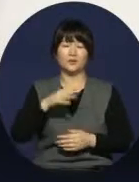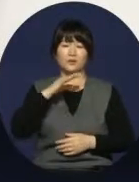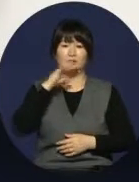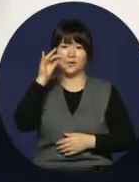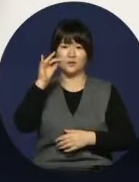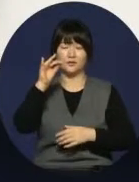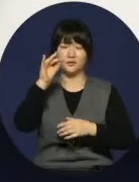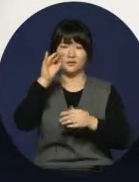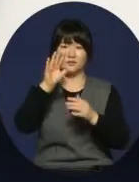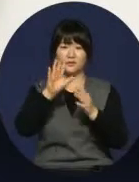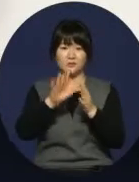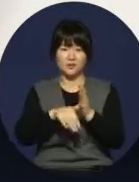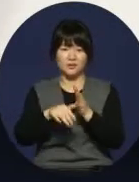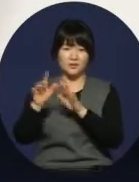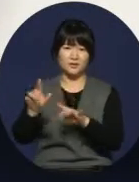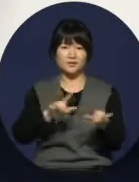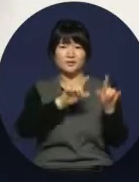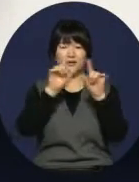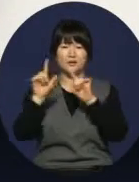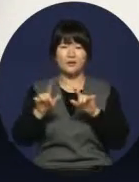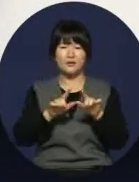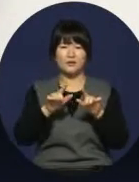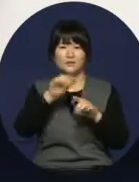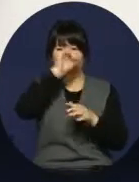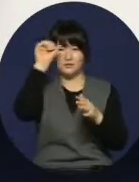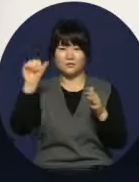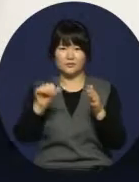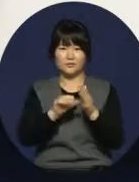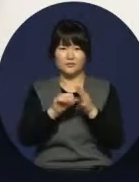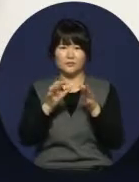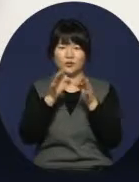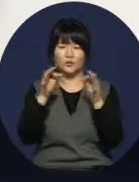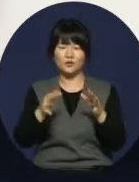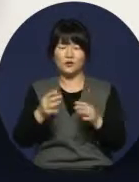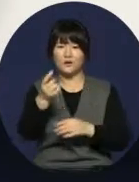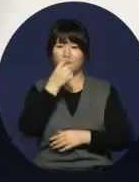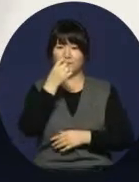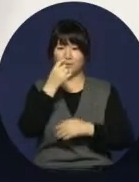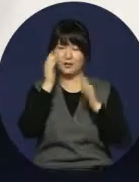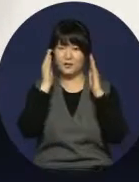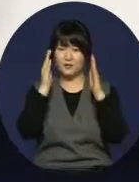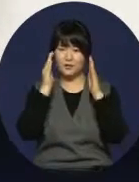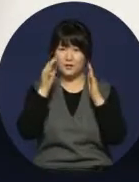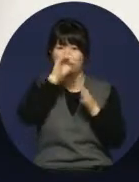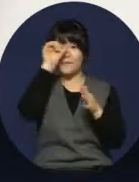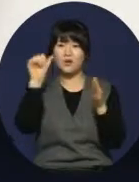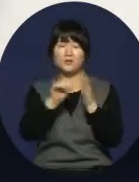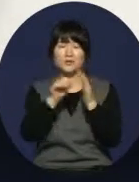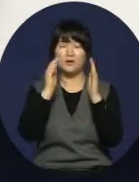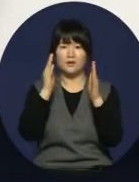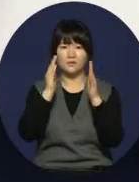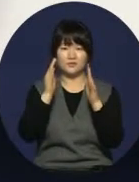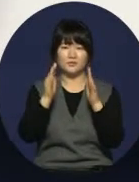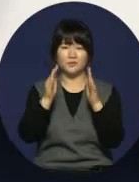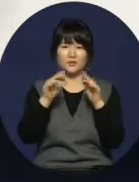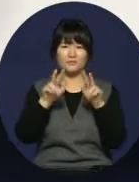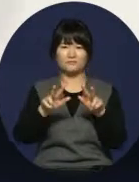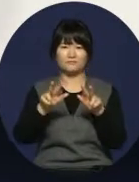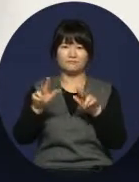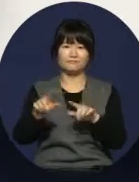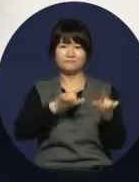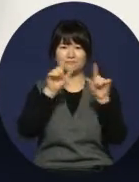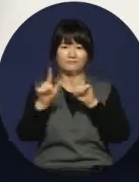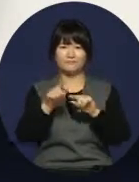100세 시대 삶의 질 향상을 위해 전생에 걸쳐 배우고 익히는 평생학습이 우리 삶 깊숙이 자리 잡고